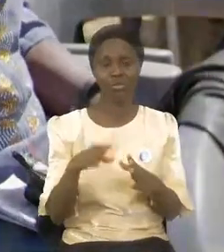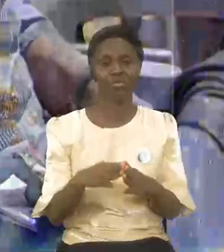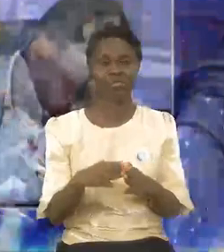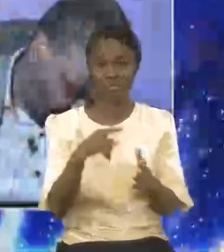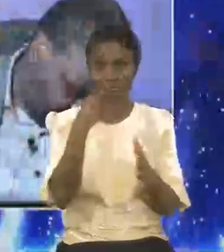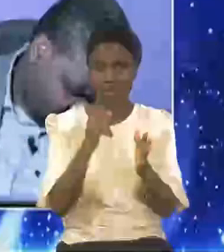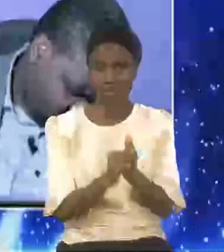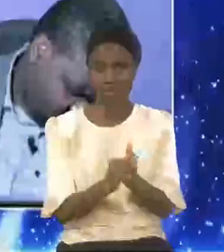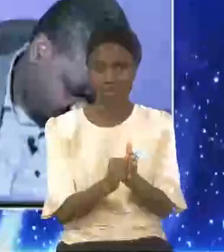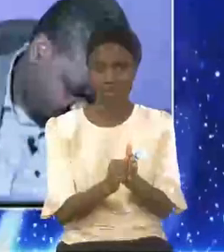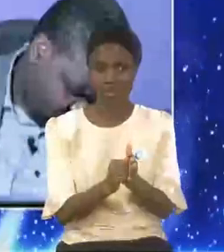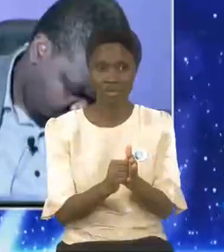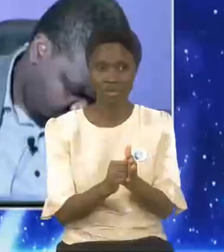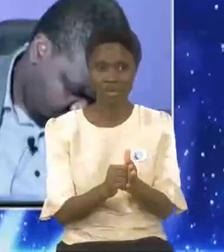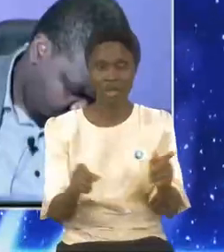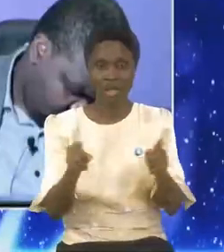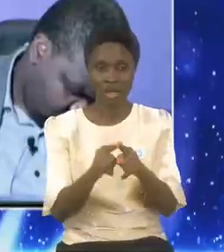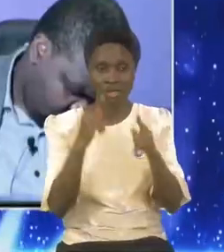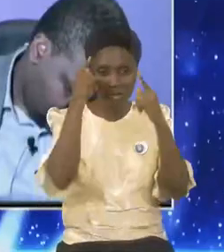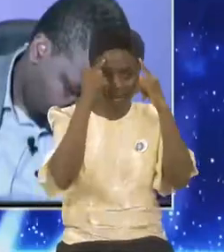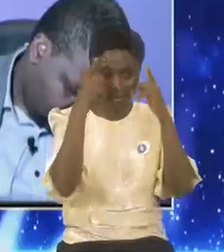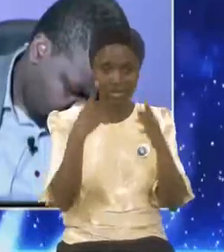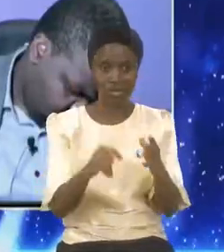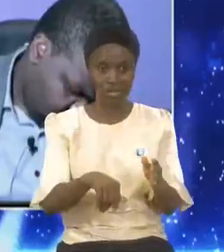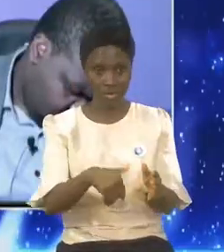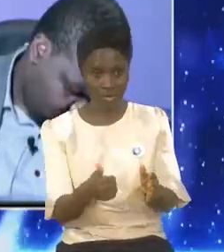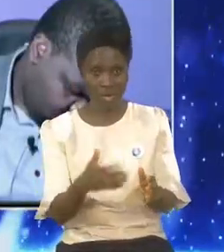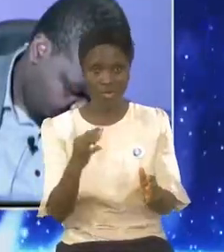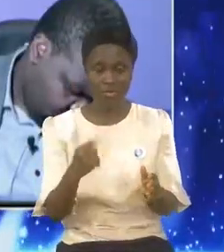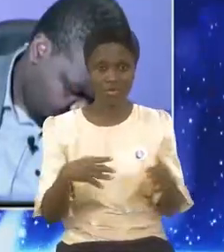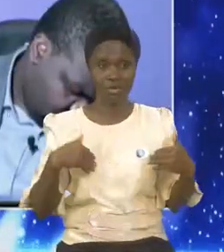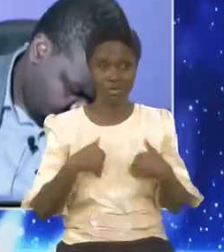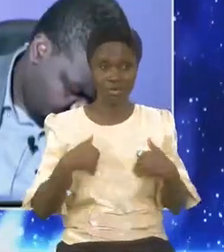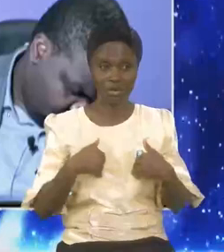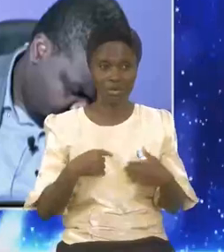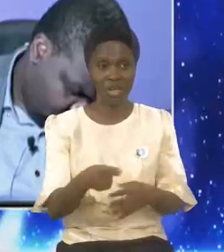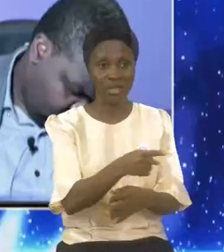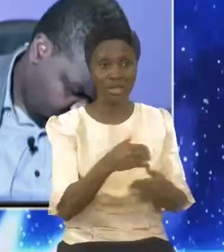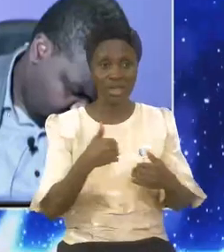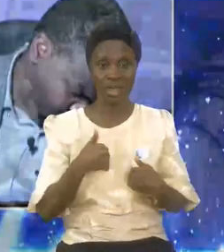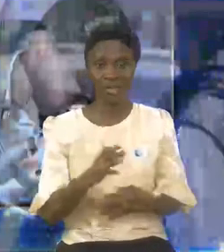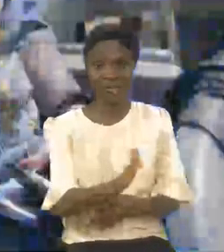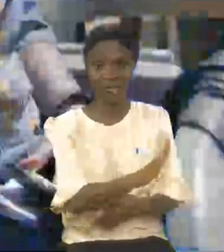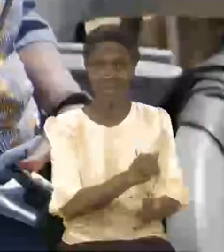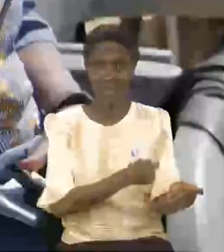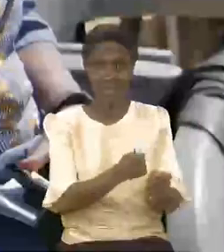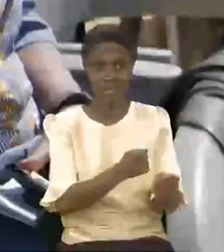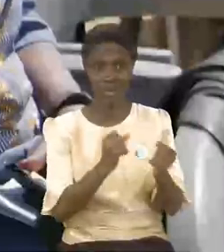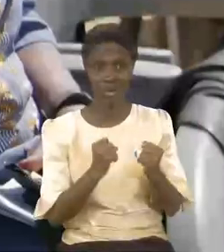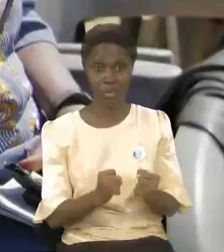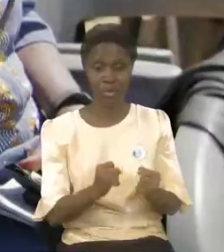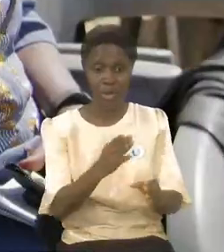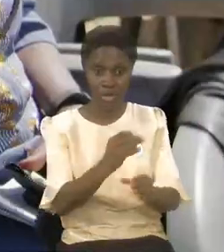12. Le verset 12. Les autres animaux furent dépouillés de